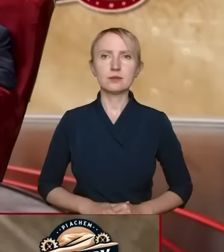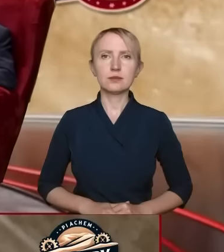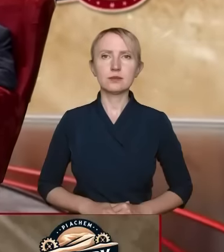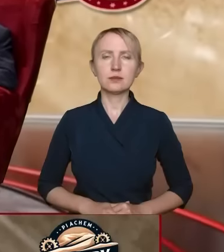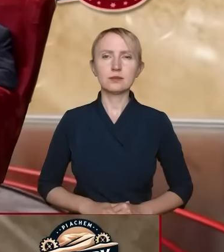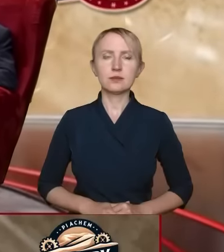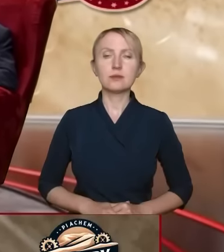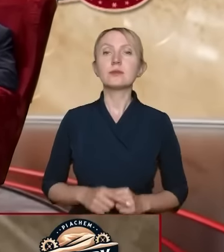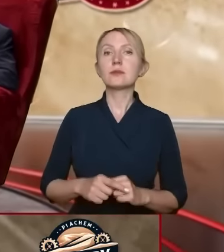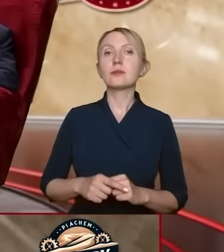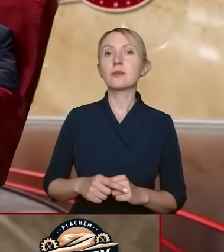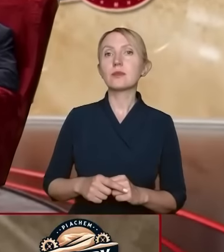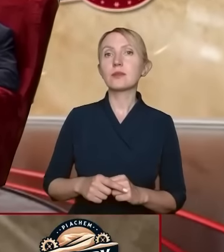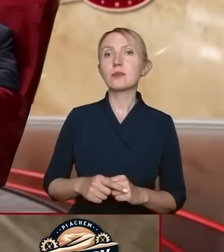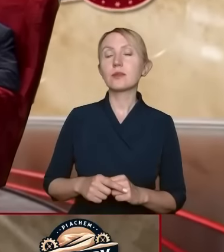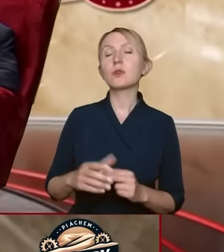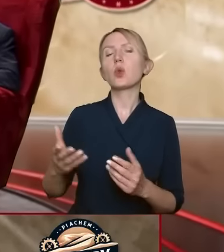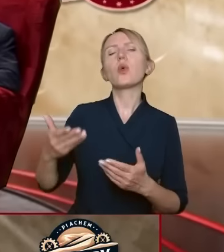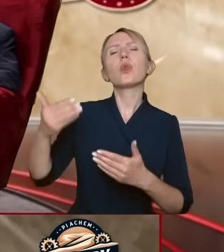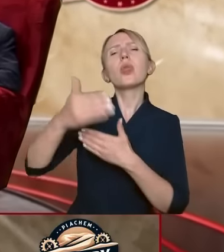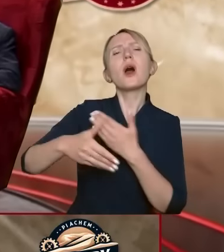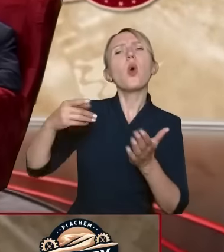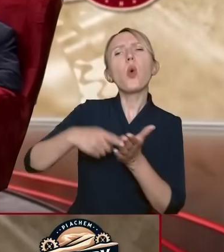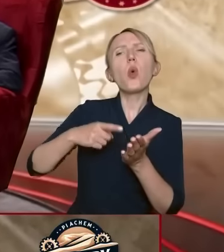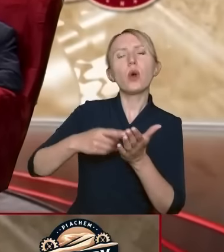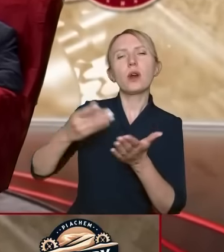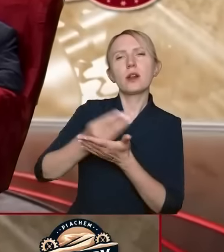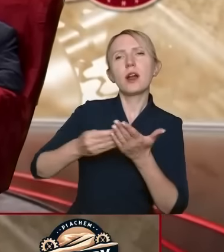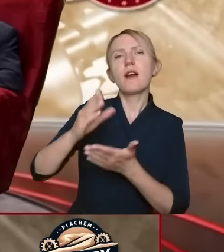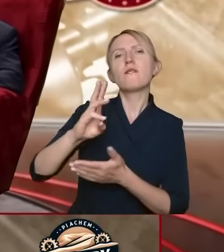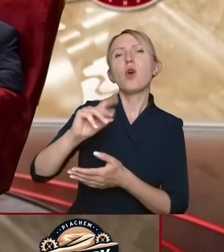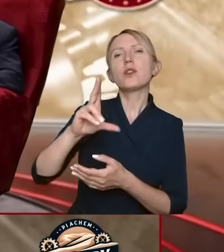No na koniec była to grafika Wojtka Korkucia.